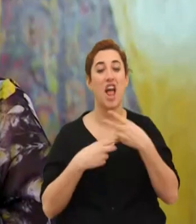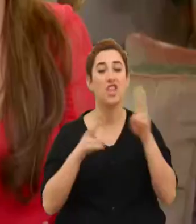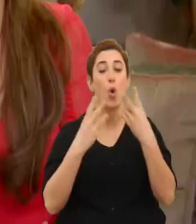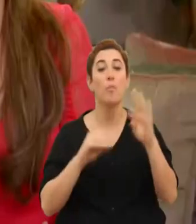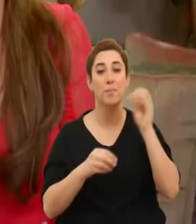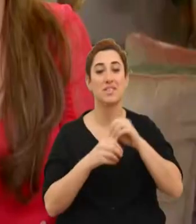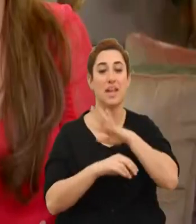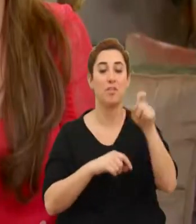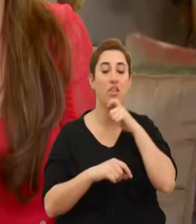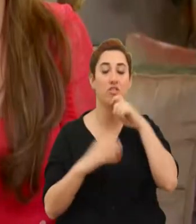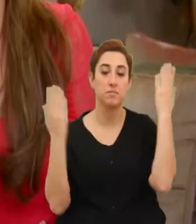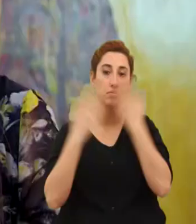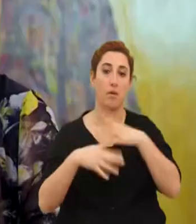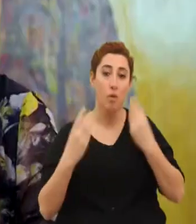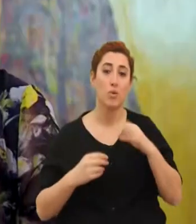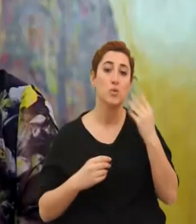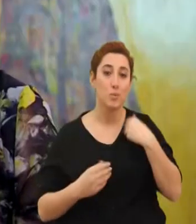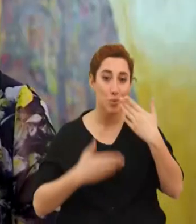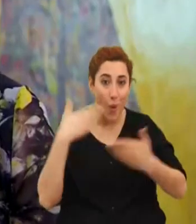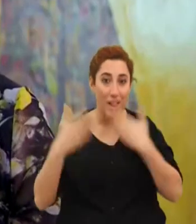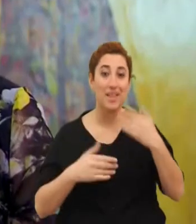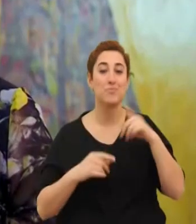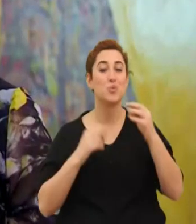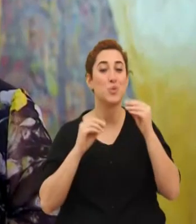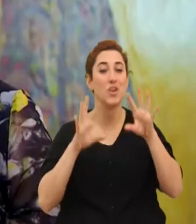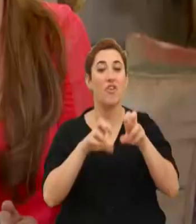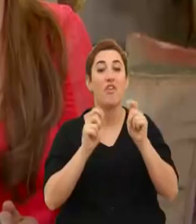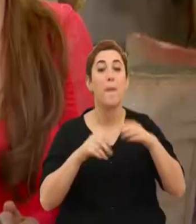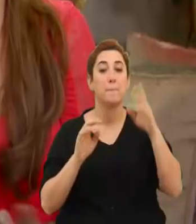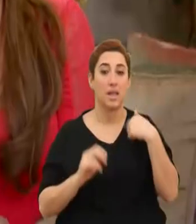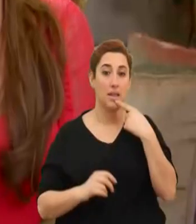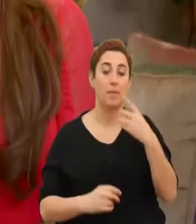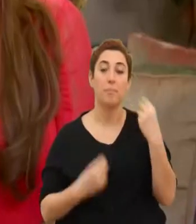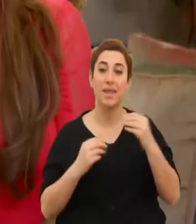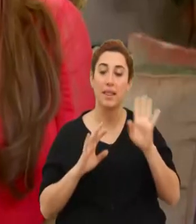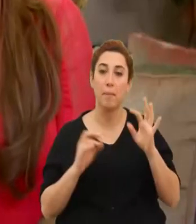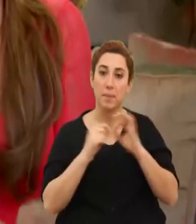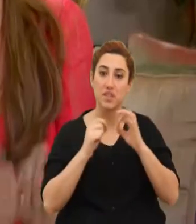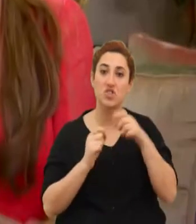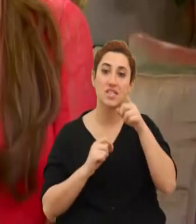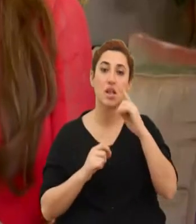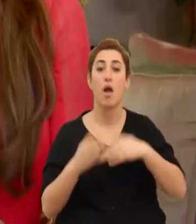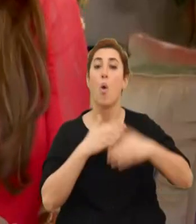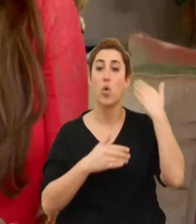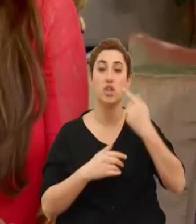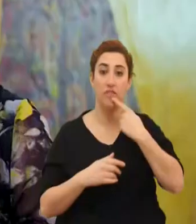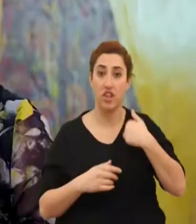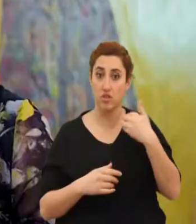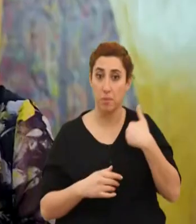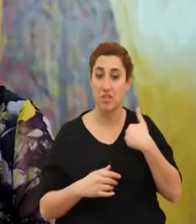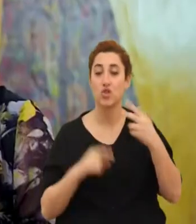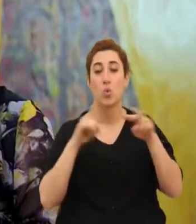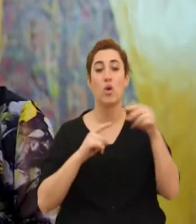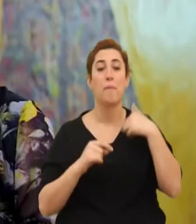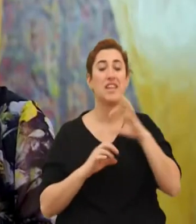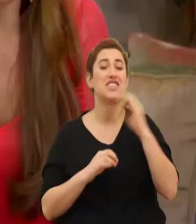ele vermediği için hepiniz yanlış anladınız. Ya o kadar söyledim size, gitmeyin şu çocuğun üstüne diye. İyi de Biricik, sen de daha önce deyince bize